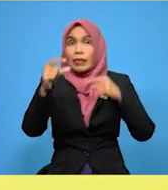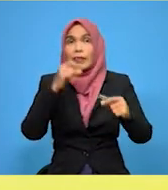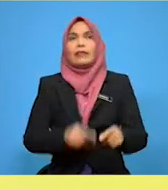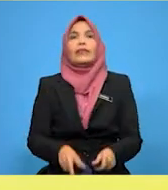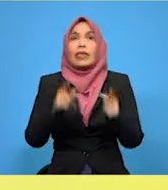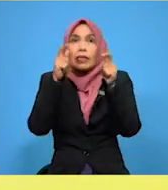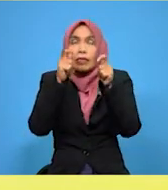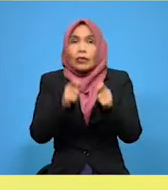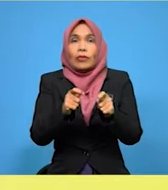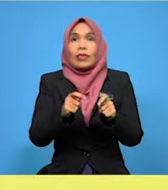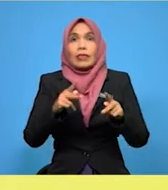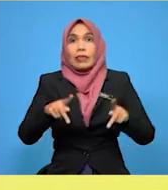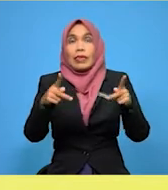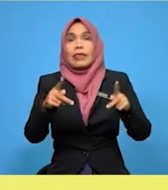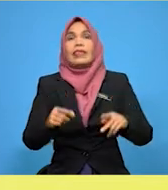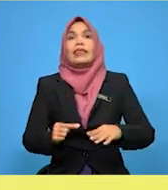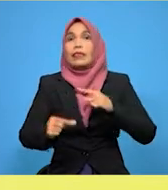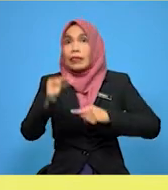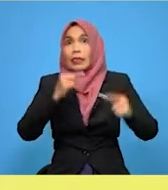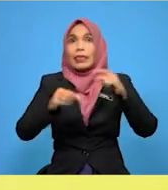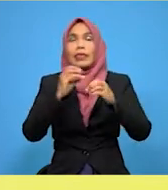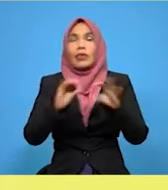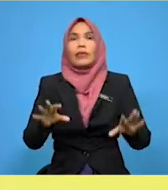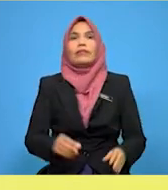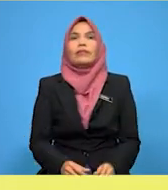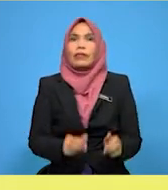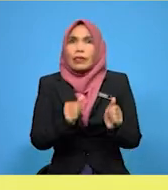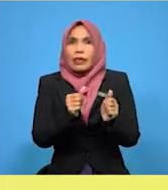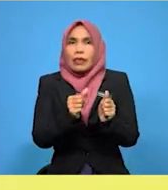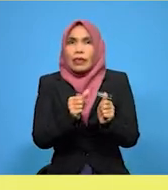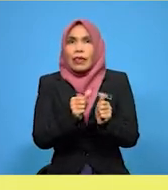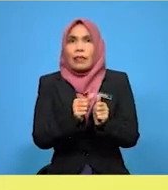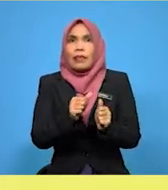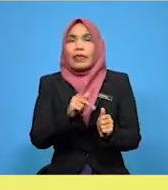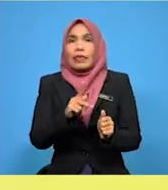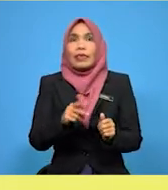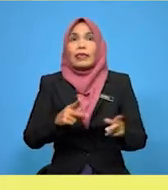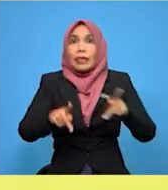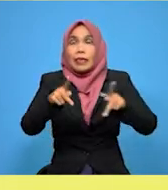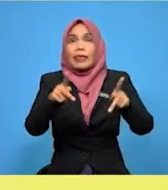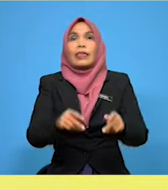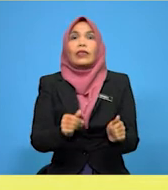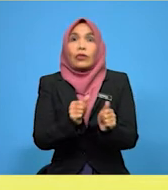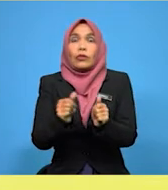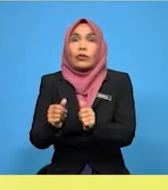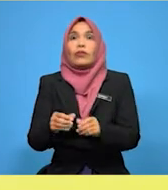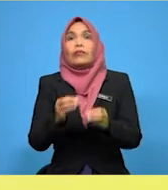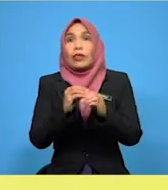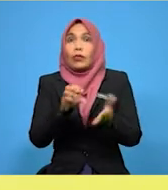penggradean telur, mengamalkan kaedah menyusun telur sajian mengikut grade di atas tray